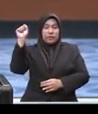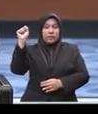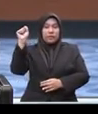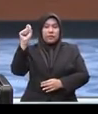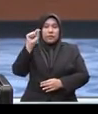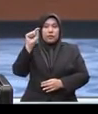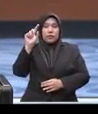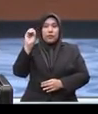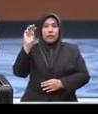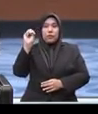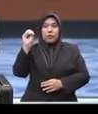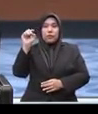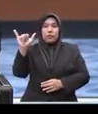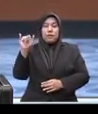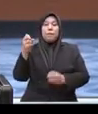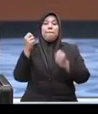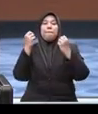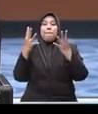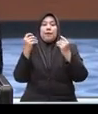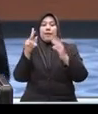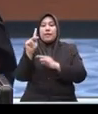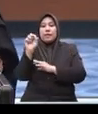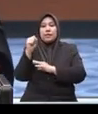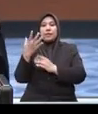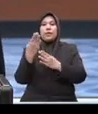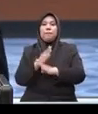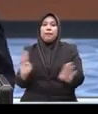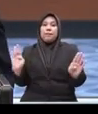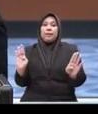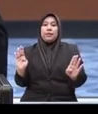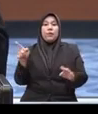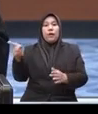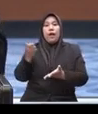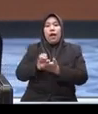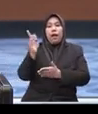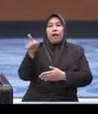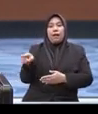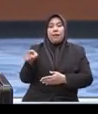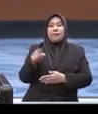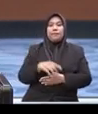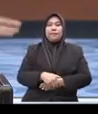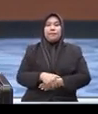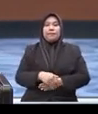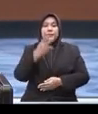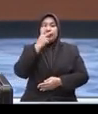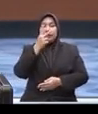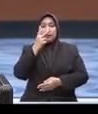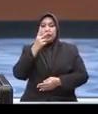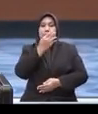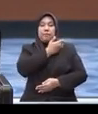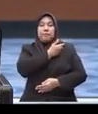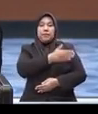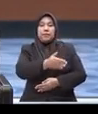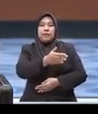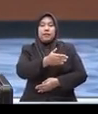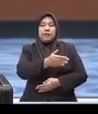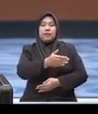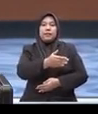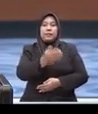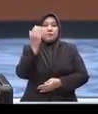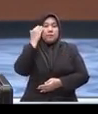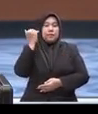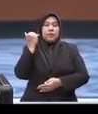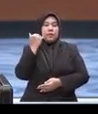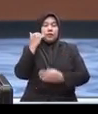dilepaskan itu hak Budi di syariah kemudian kita tengok eee pegang Mantan Terindah pun dia